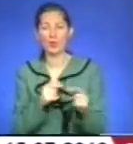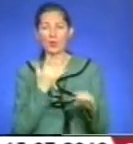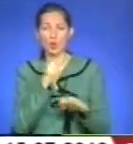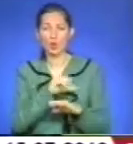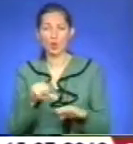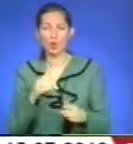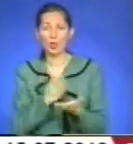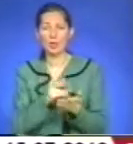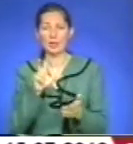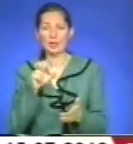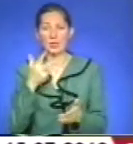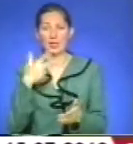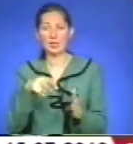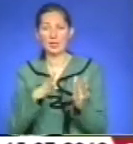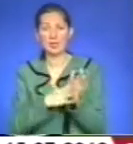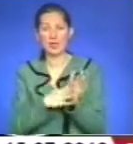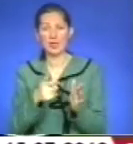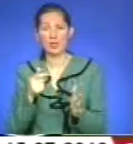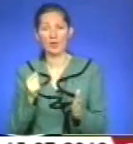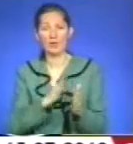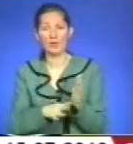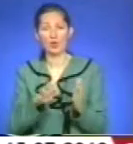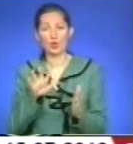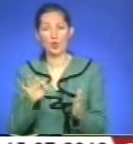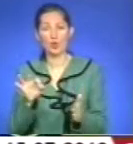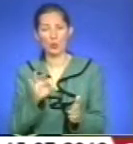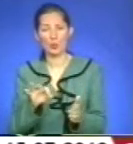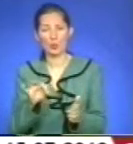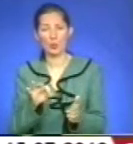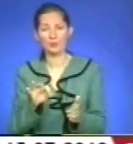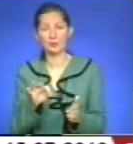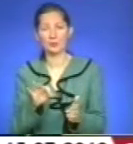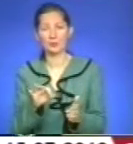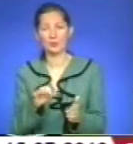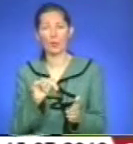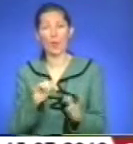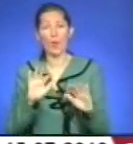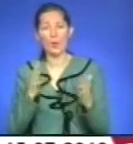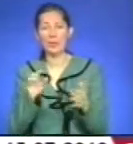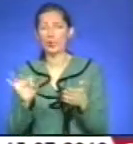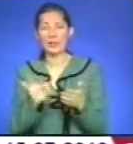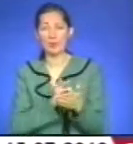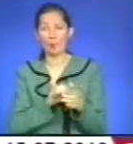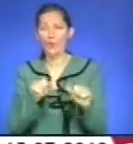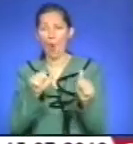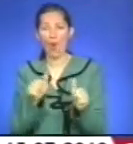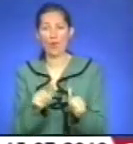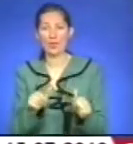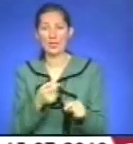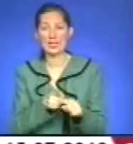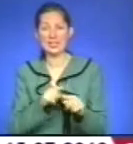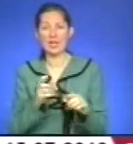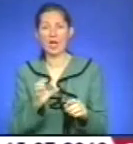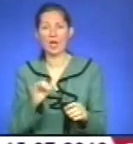складає 339 гривень 95 копійок. У випадку термінового оформлення ця